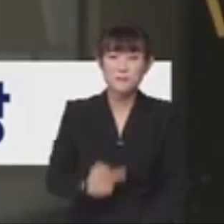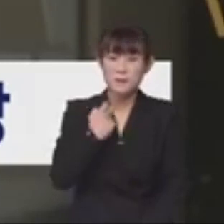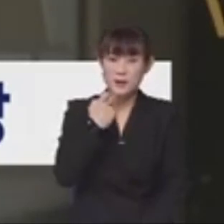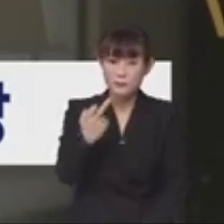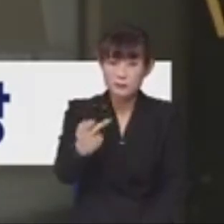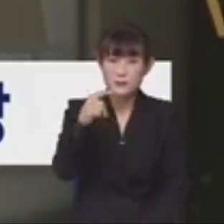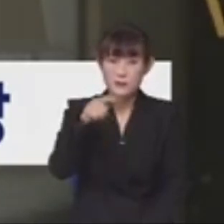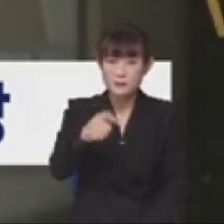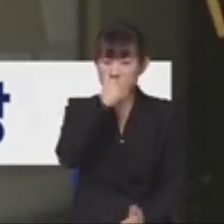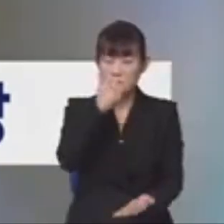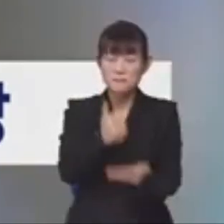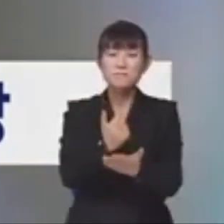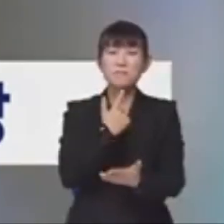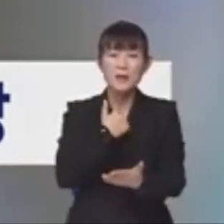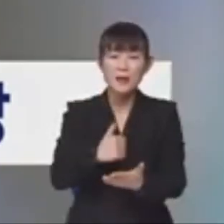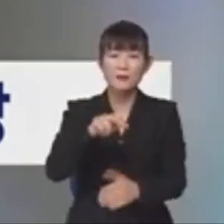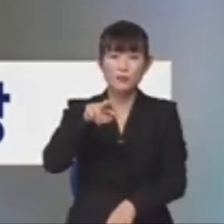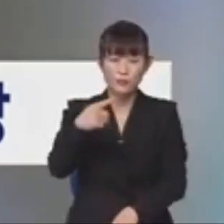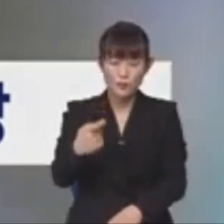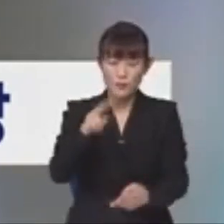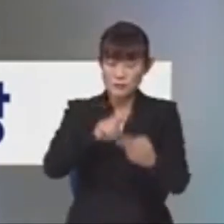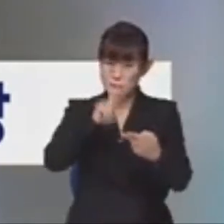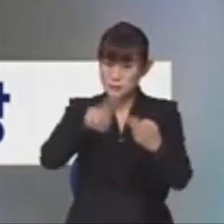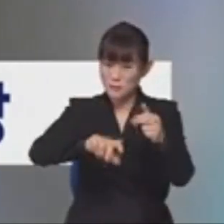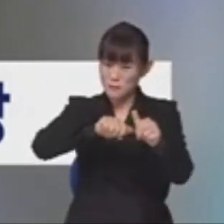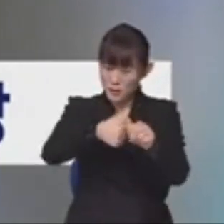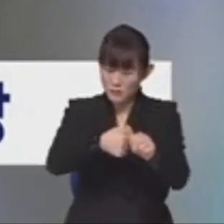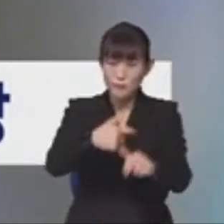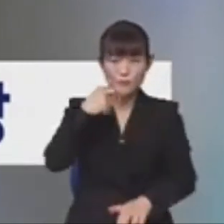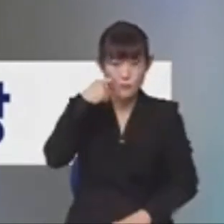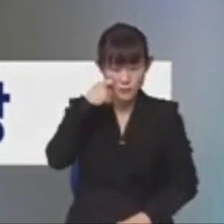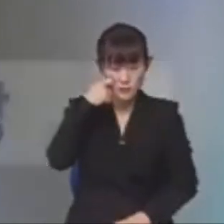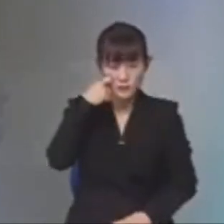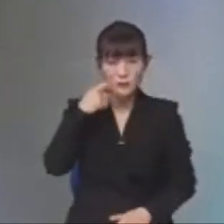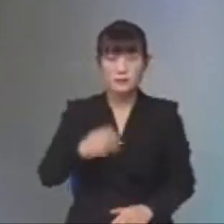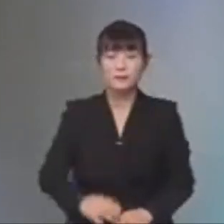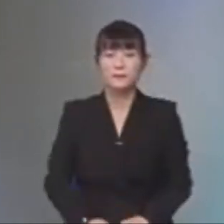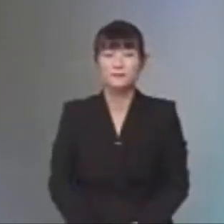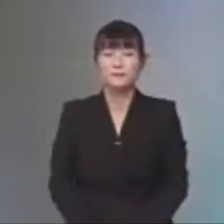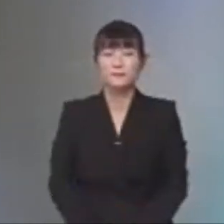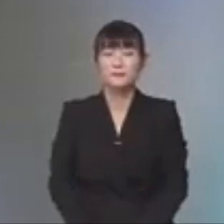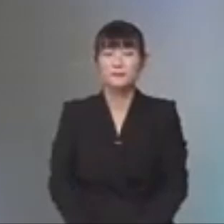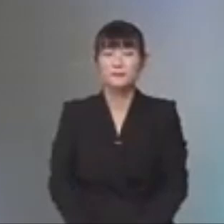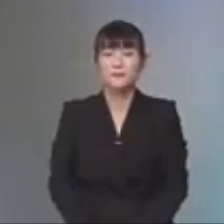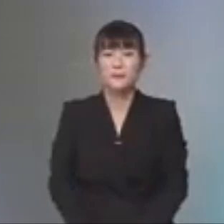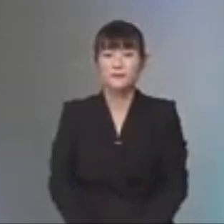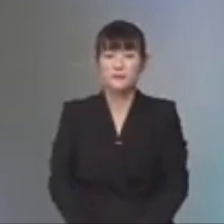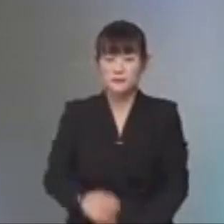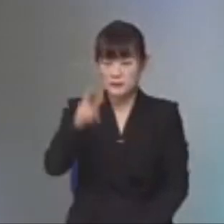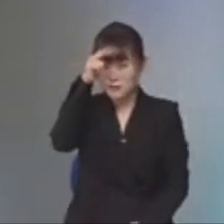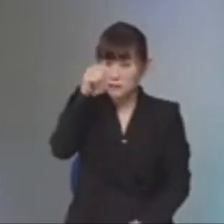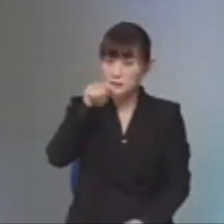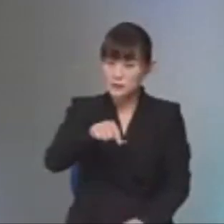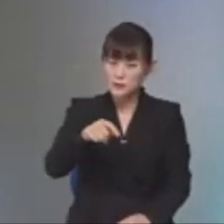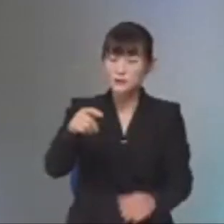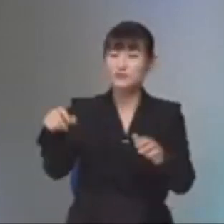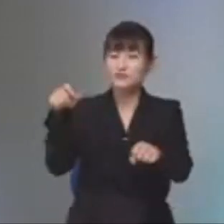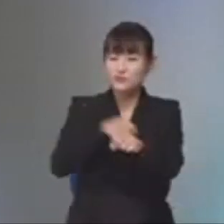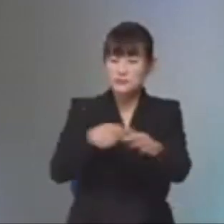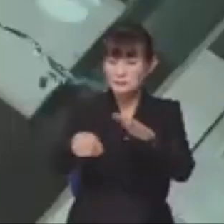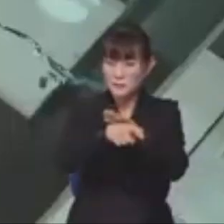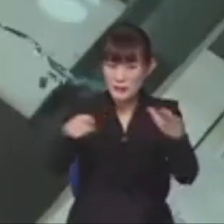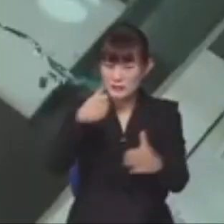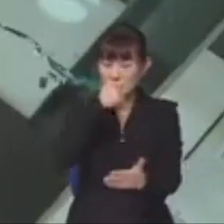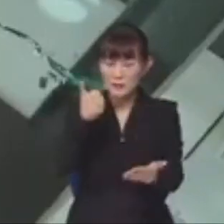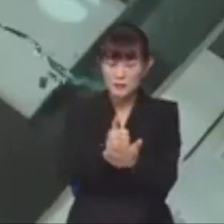12살은 범죄를 저질러도 형사처벌을 받지 않는 촉법소년에 해당됩니다 경찰은 이들을 특수 절도